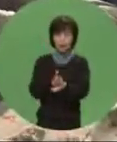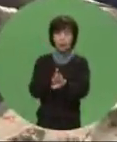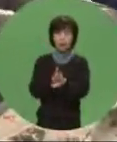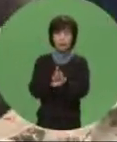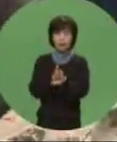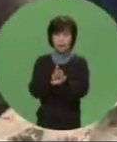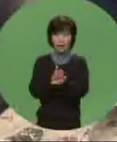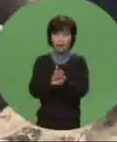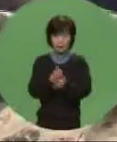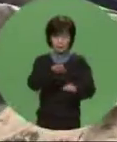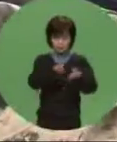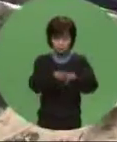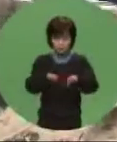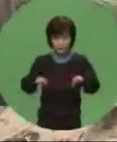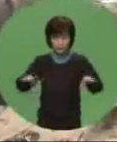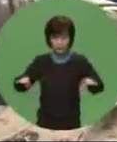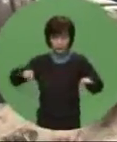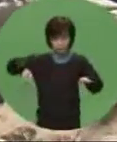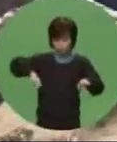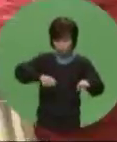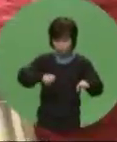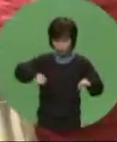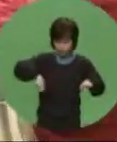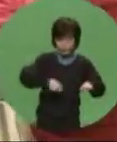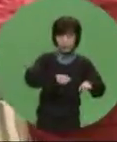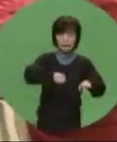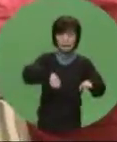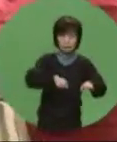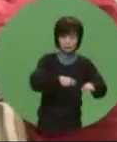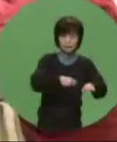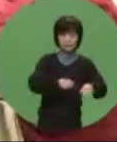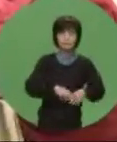ながら、すだれ状につなぎ合わせていきます。